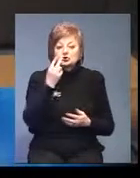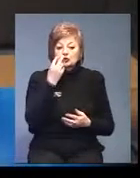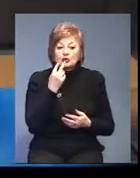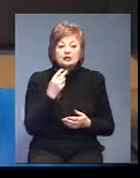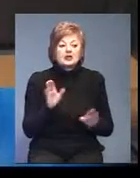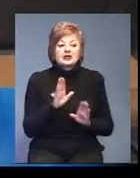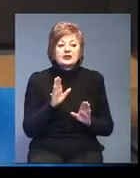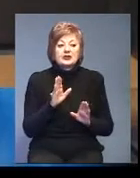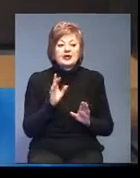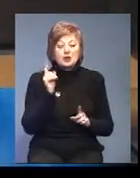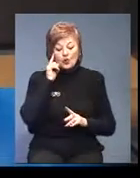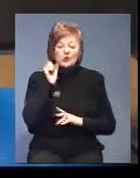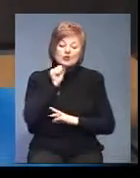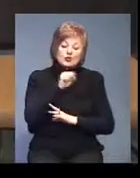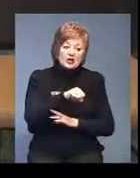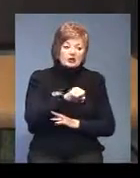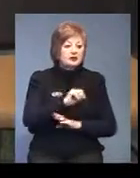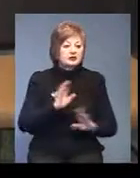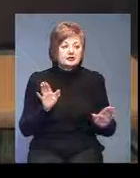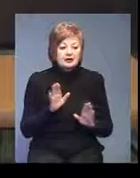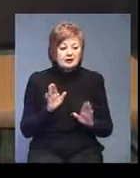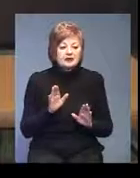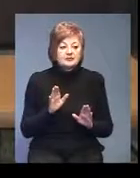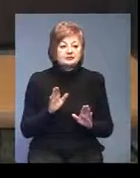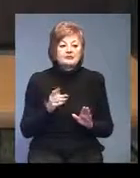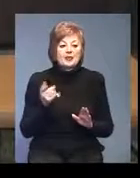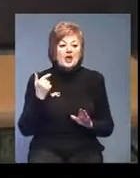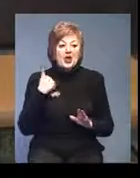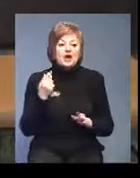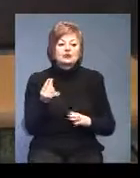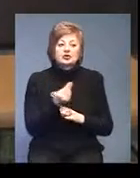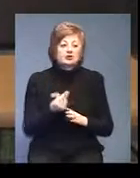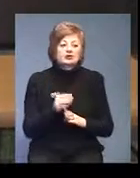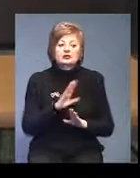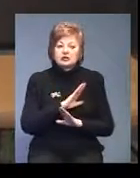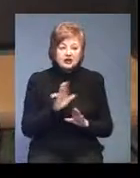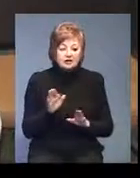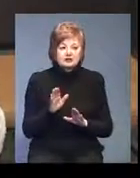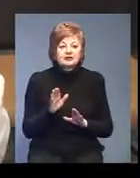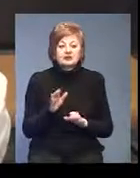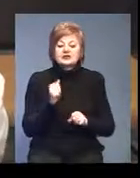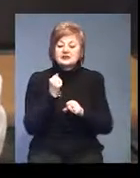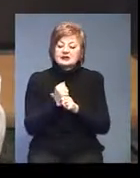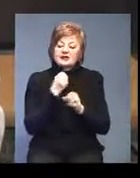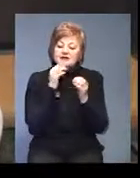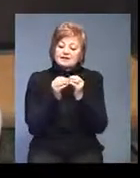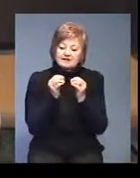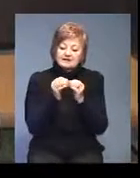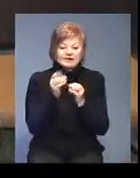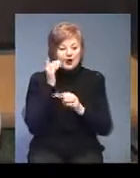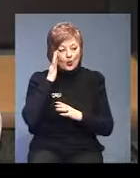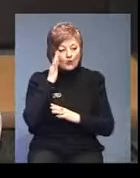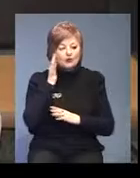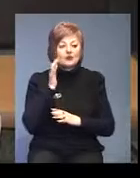тільки голову не так наклонив, а він малює, допустимо, свитку, все одно зроби так, як там, я ж